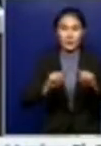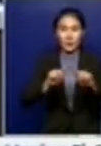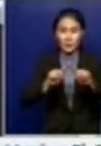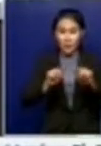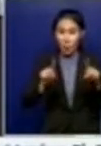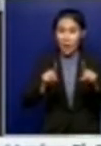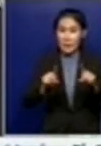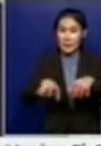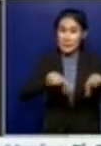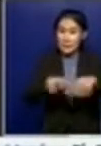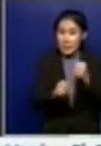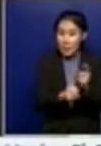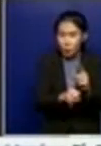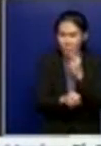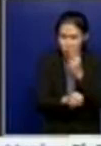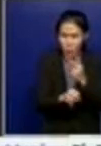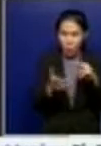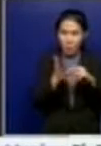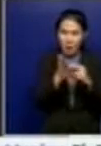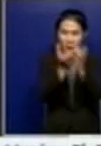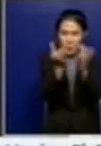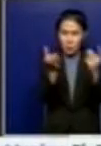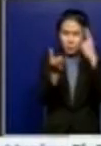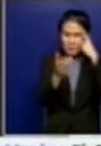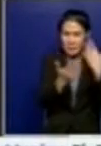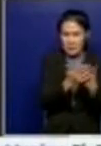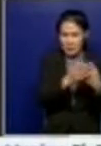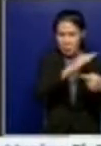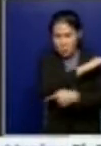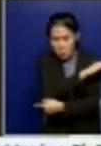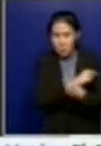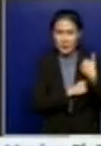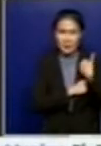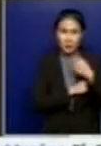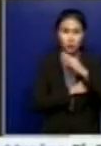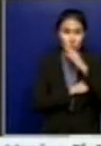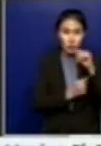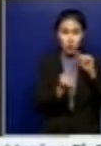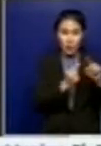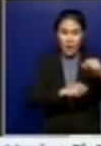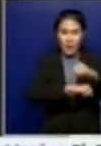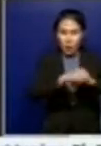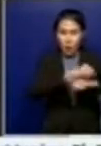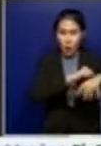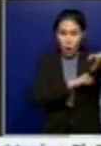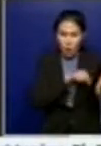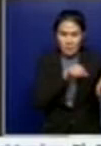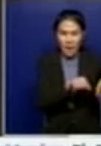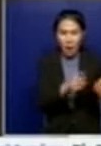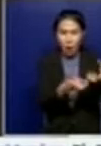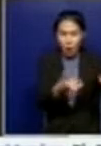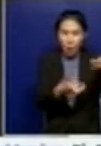ก็มีการทุจริตกันอย่างมากมายไม่ใช่ว่าจะเป็นเรื่องการก่อสร้างอุทยานราชพักGT